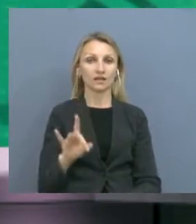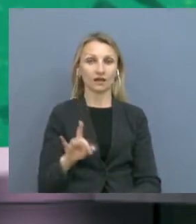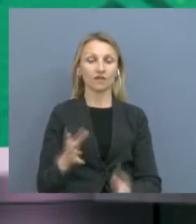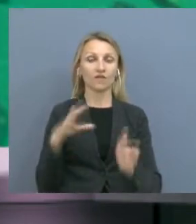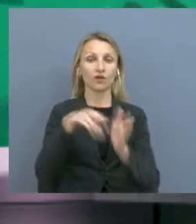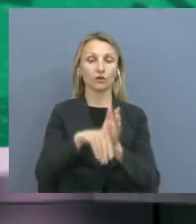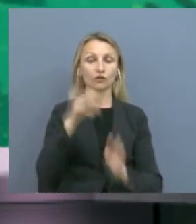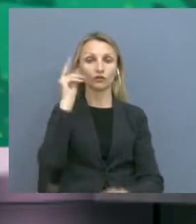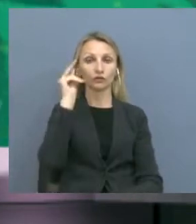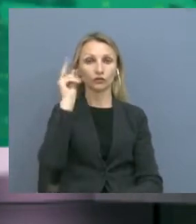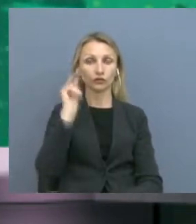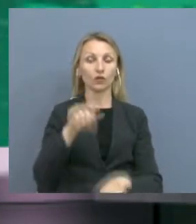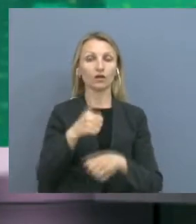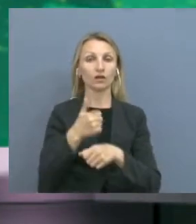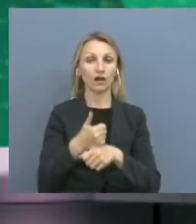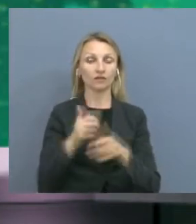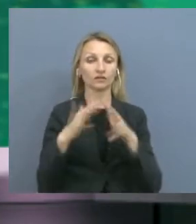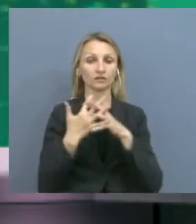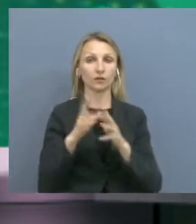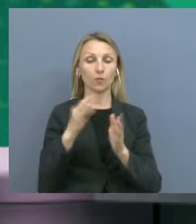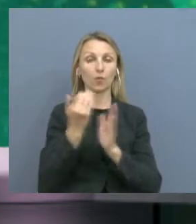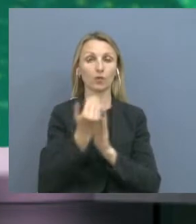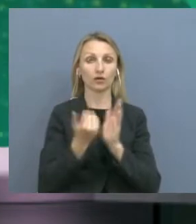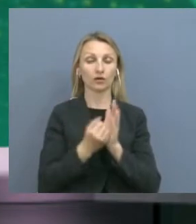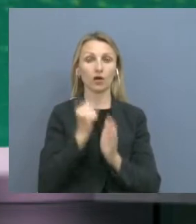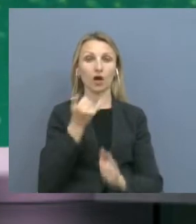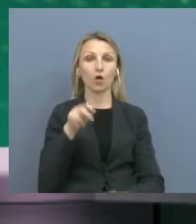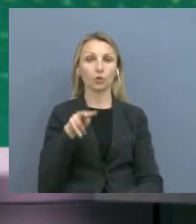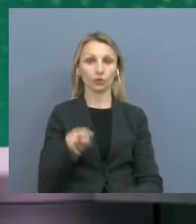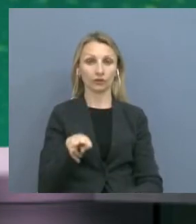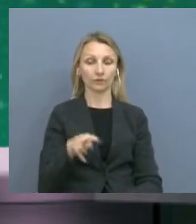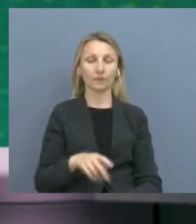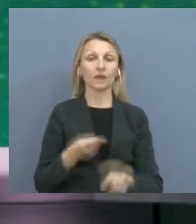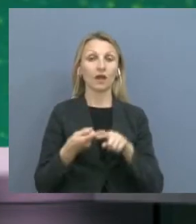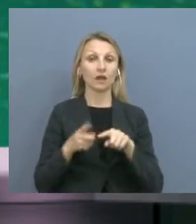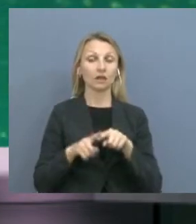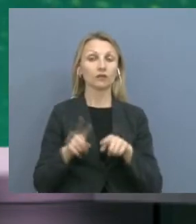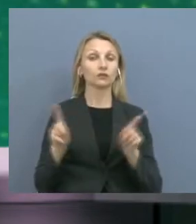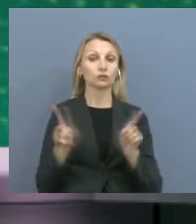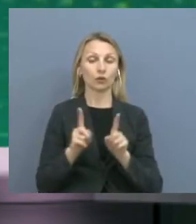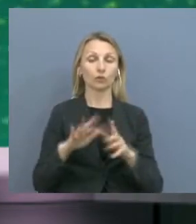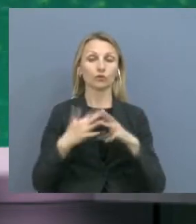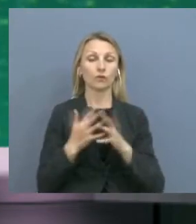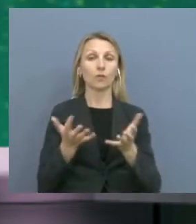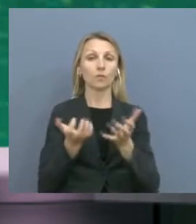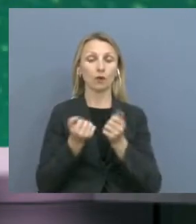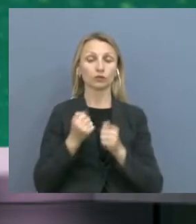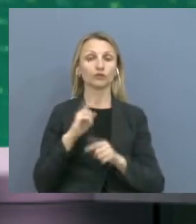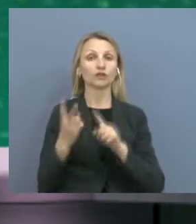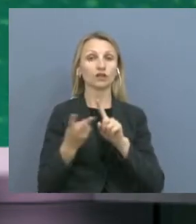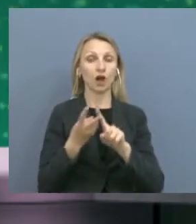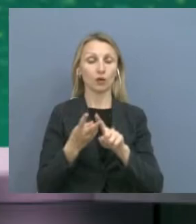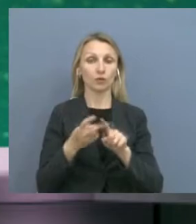вошел в число перспективных сельских территорий по программе «Аул Ельбисыгым». Это значит, что села обретут второе дыхание,